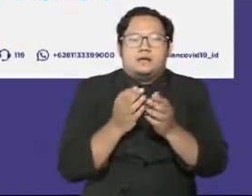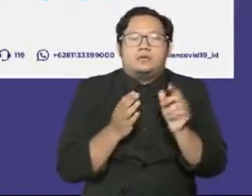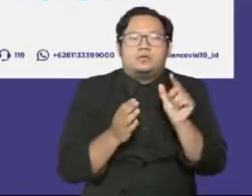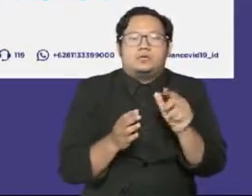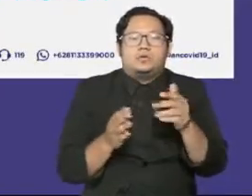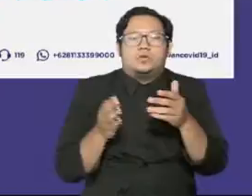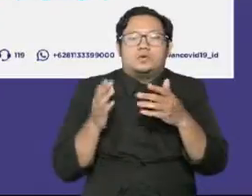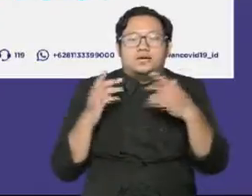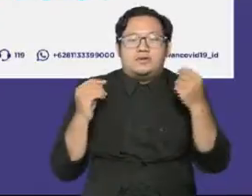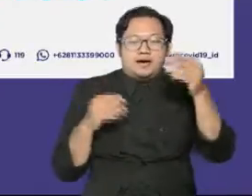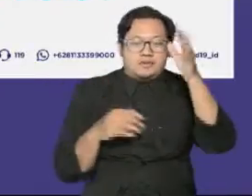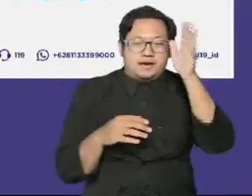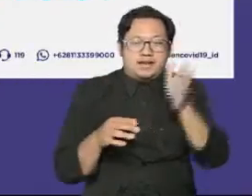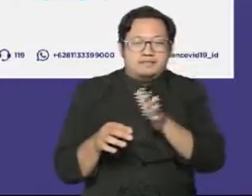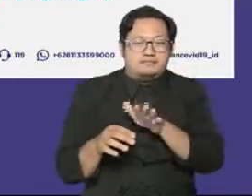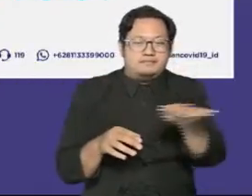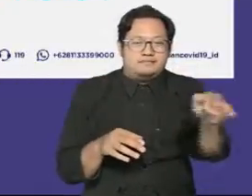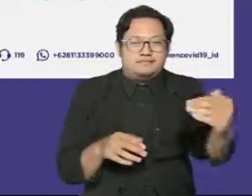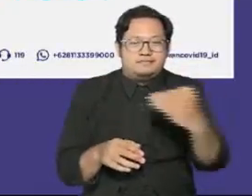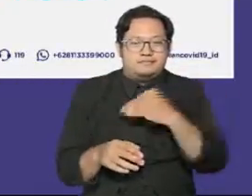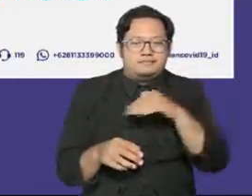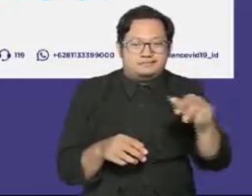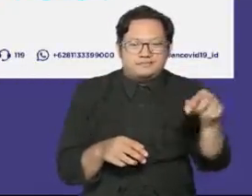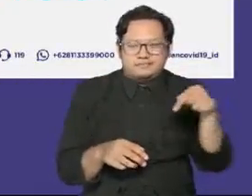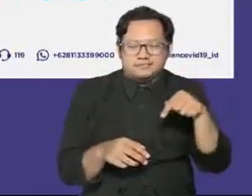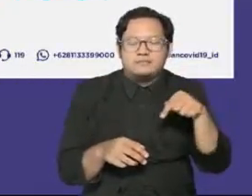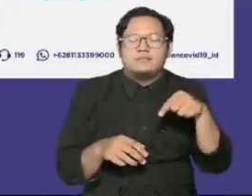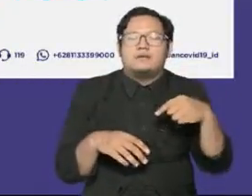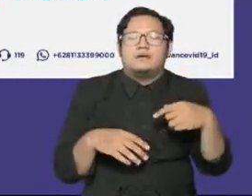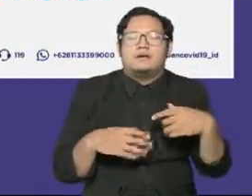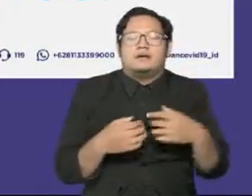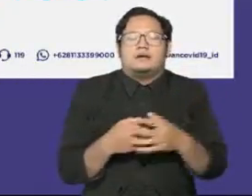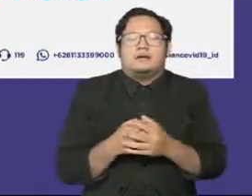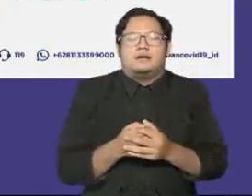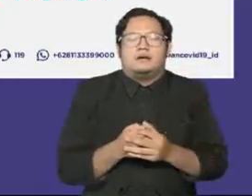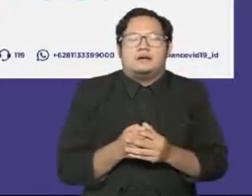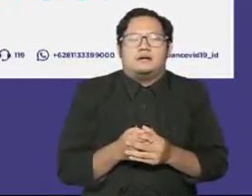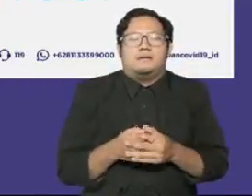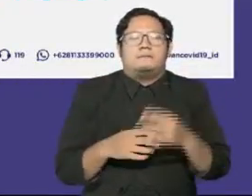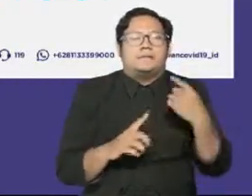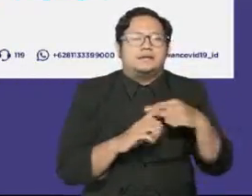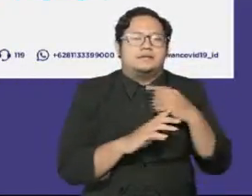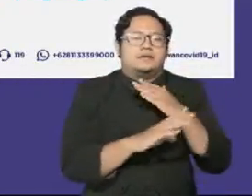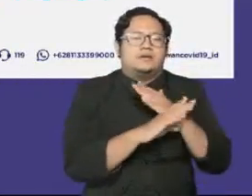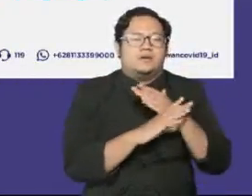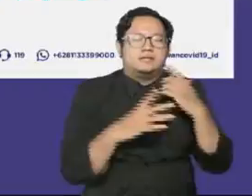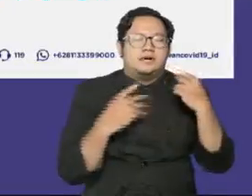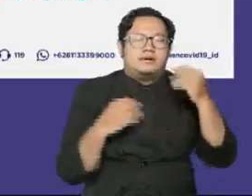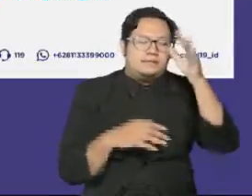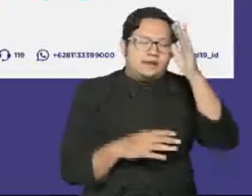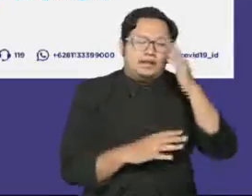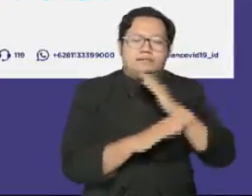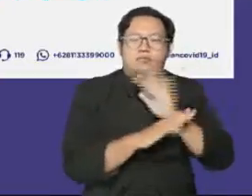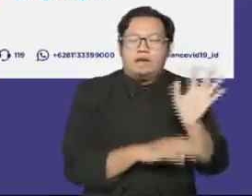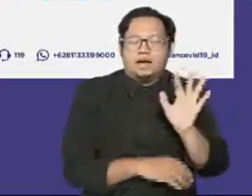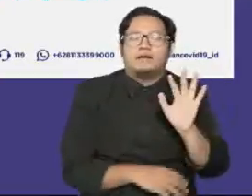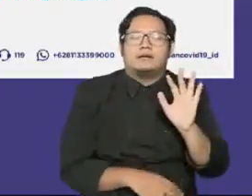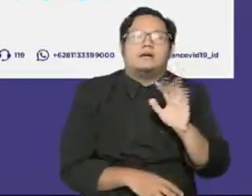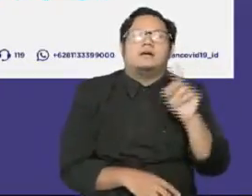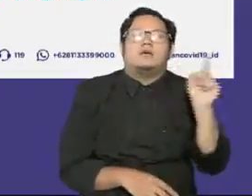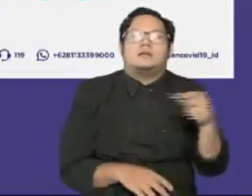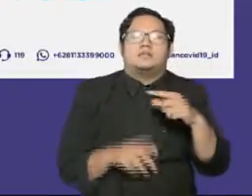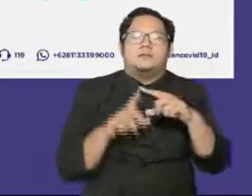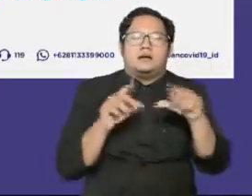wilayah pulau Jawa dan pulau Bali maupun non Jawa Bali wajib menunjukkan kartu vaksin